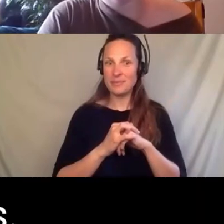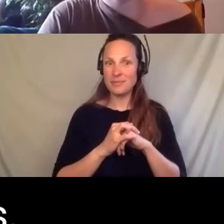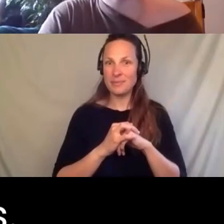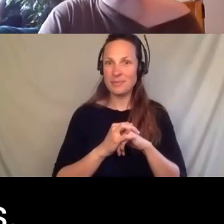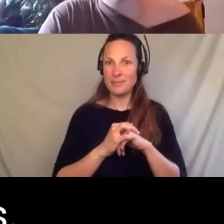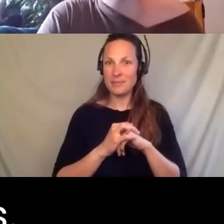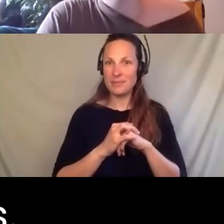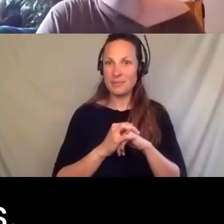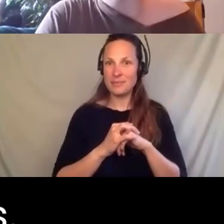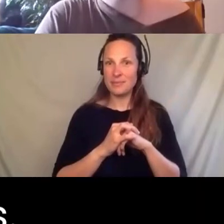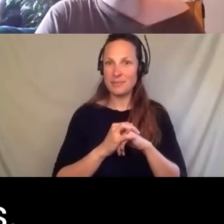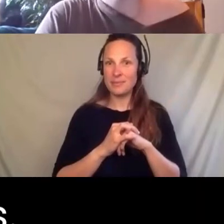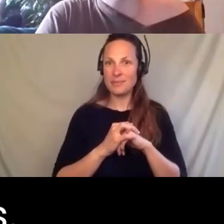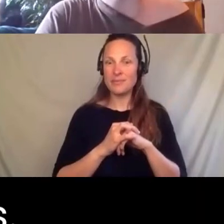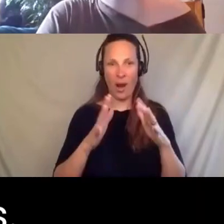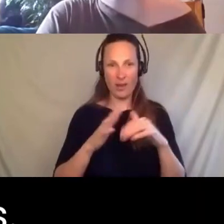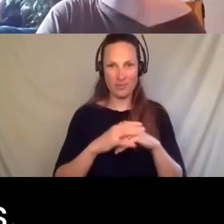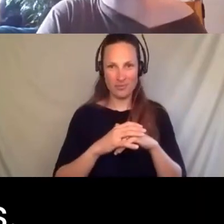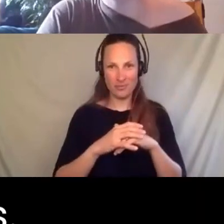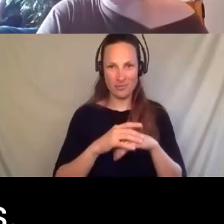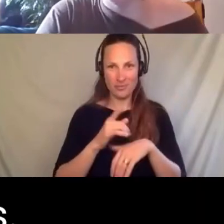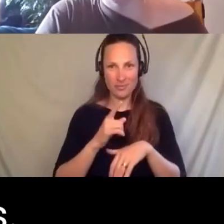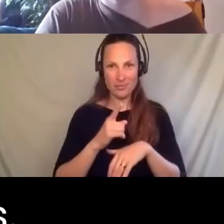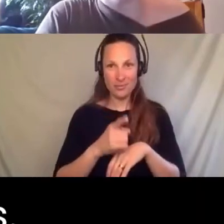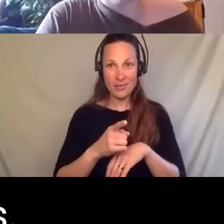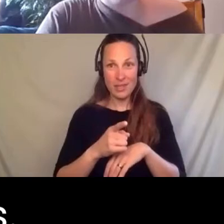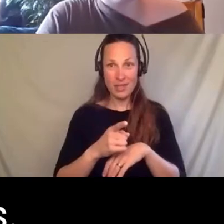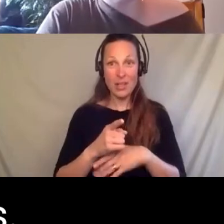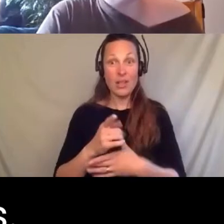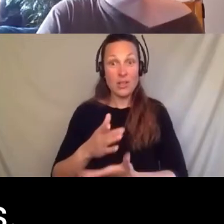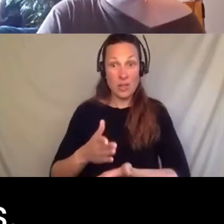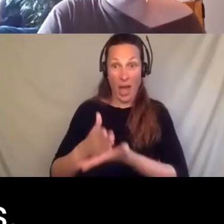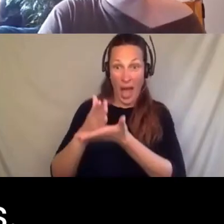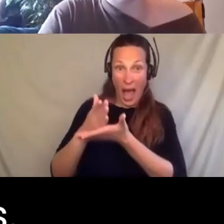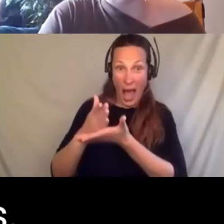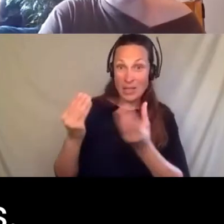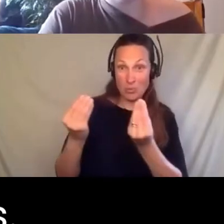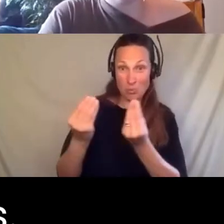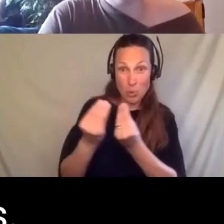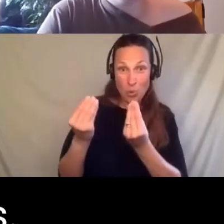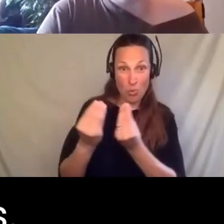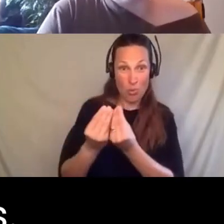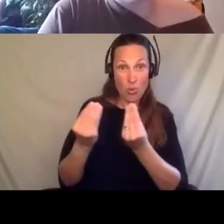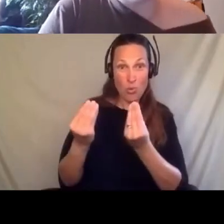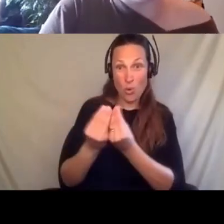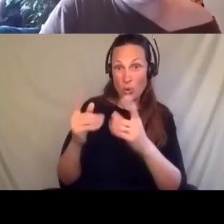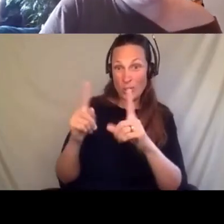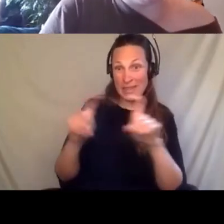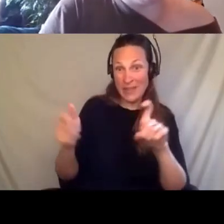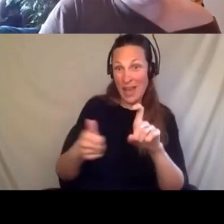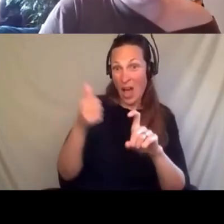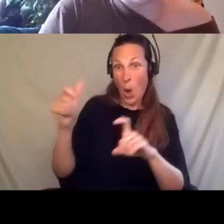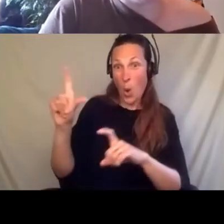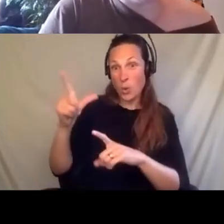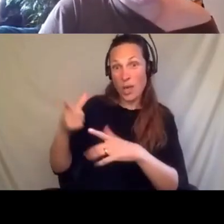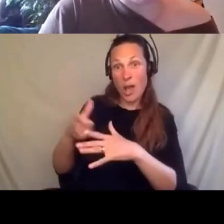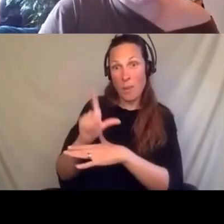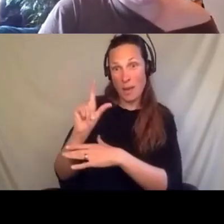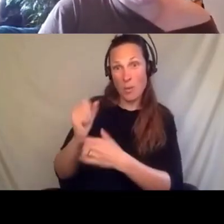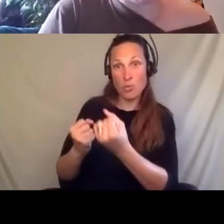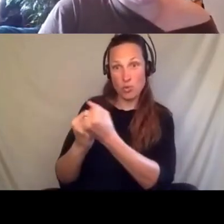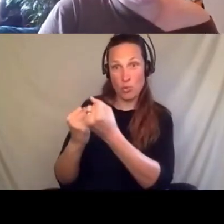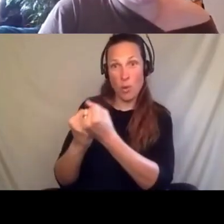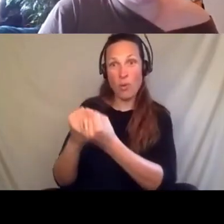voilà. Il aide beaucoup les légumes. Il y a de nombreux légumes qui vont aider. Et puis,